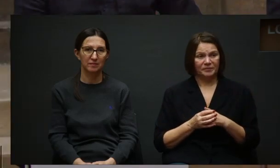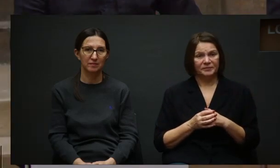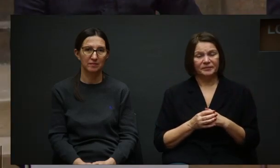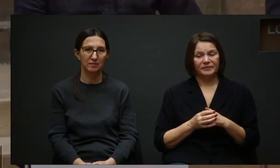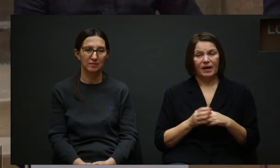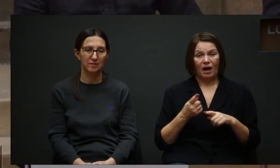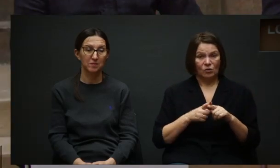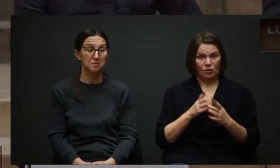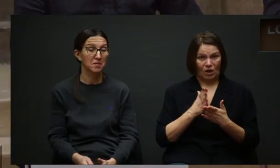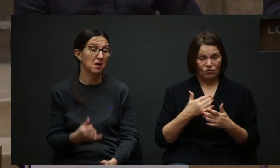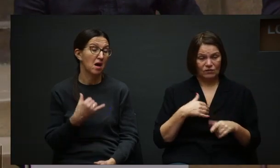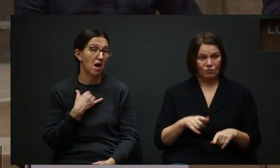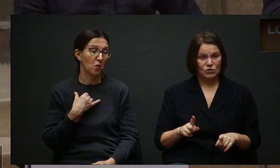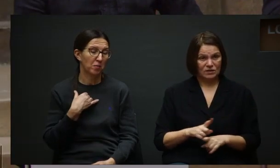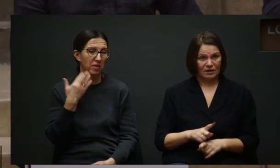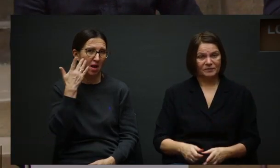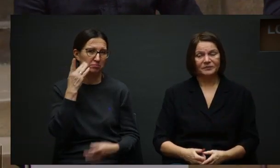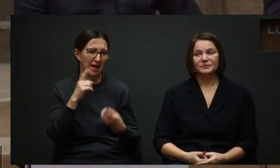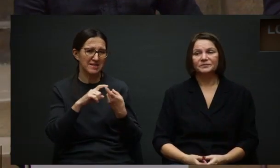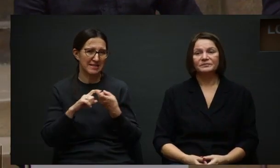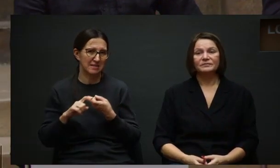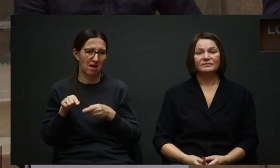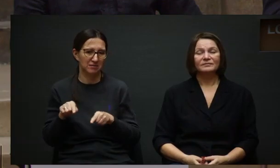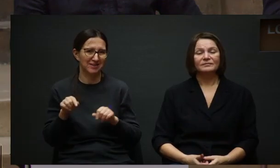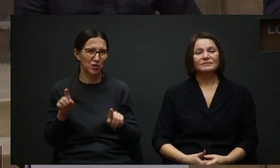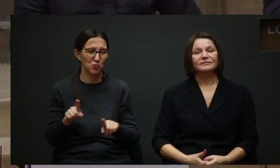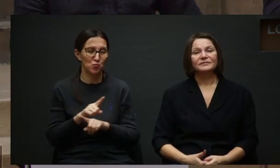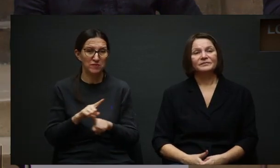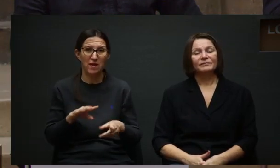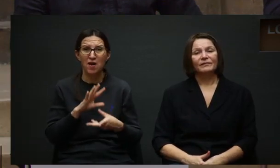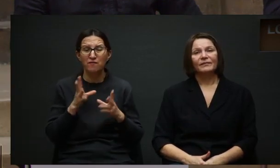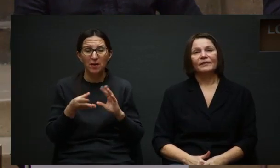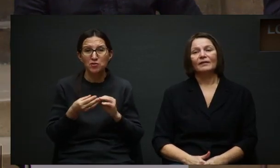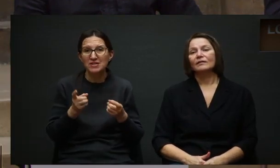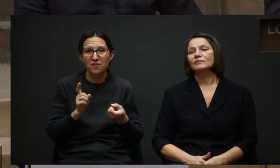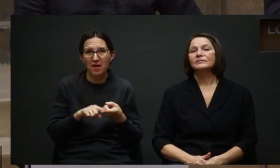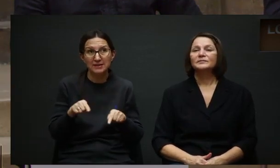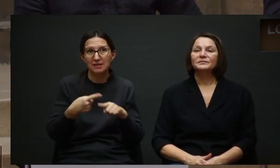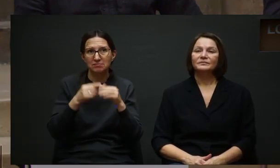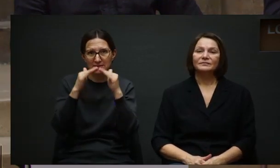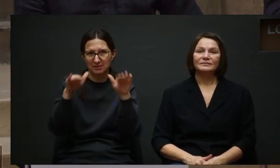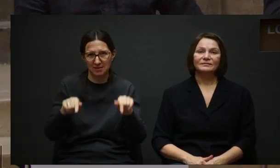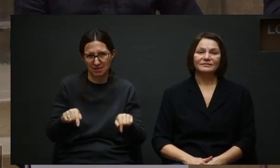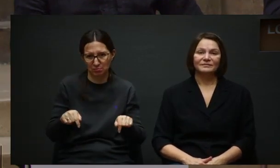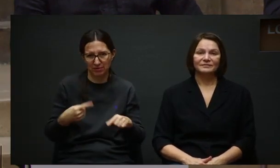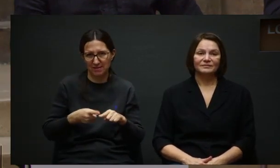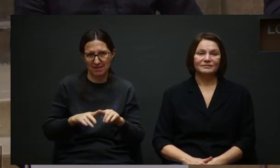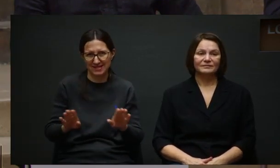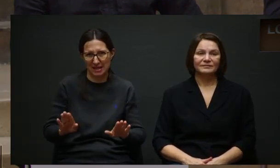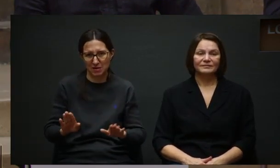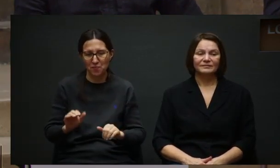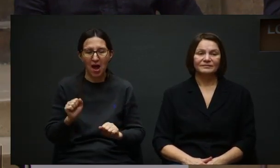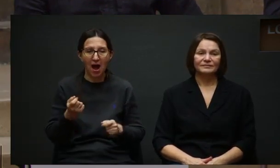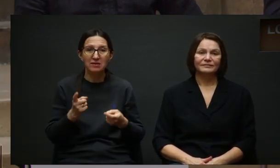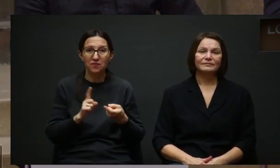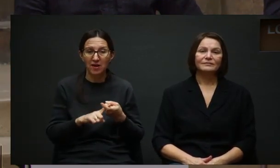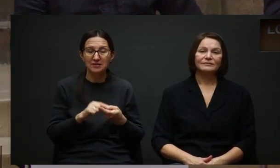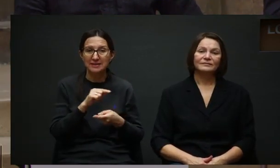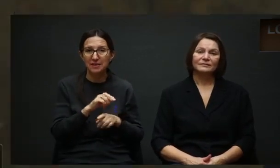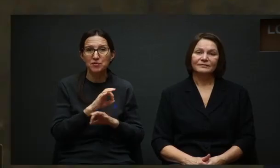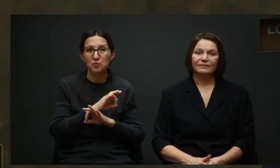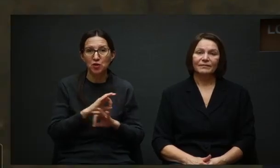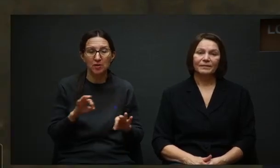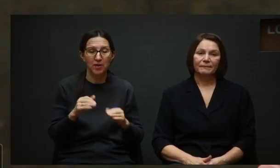У меня ассоциации с музеем вообще связаны не с этим зданием, а с тем